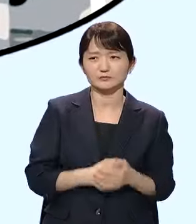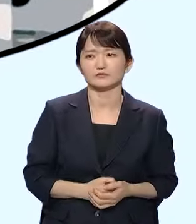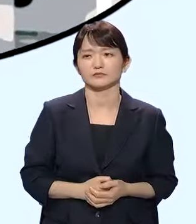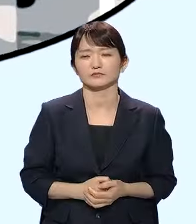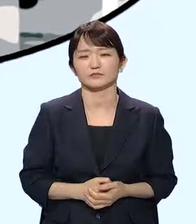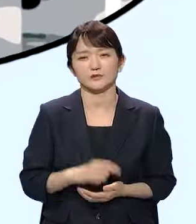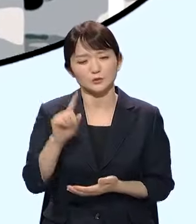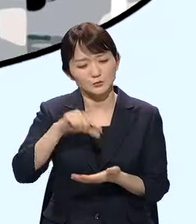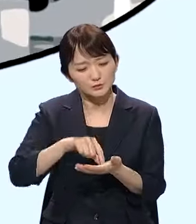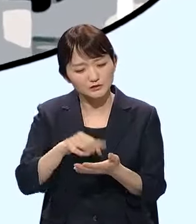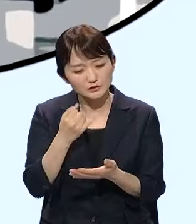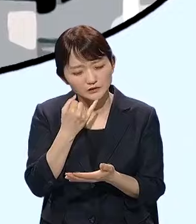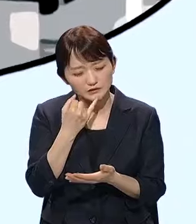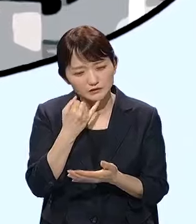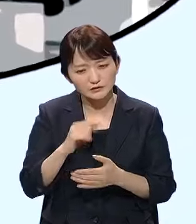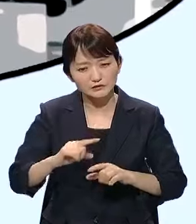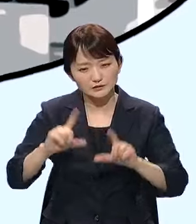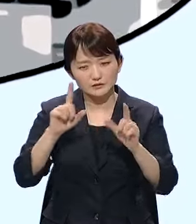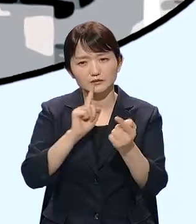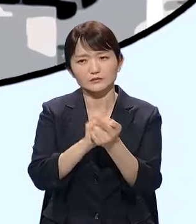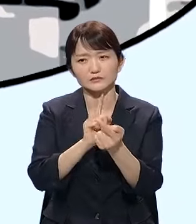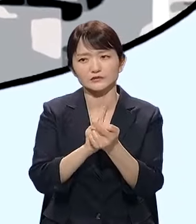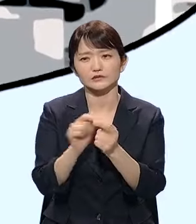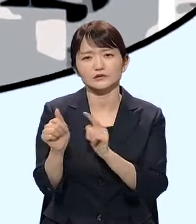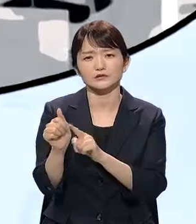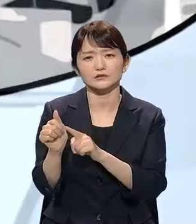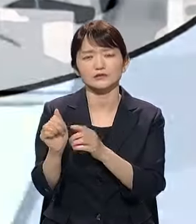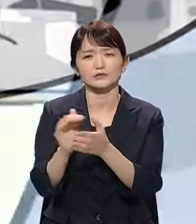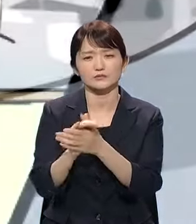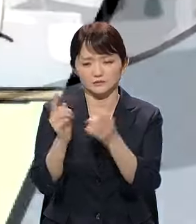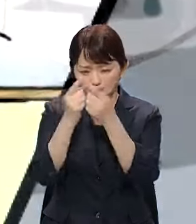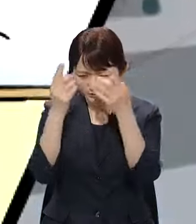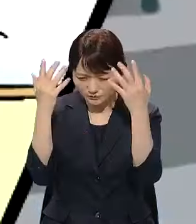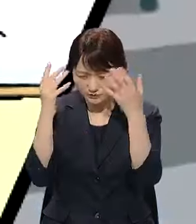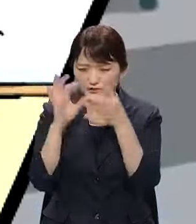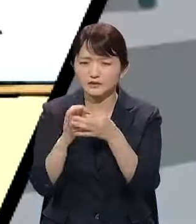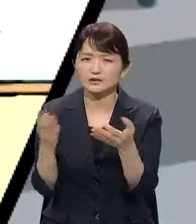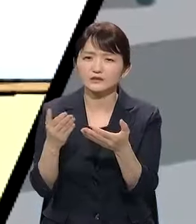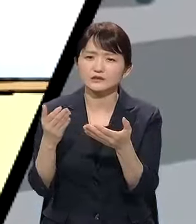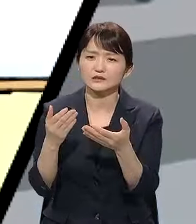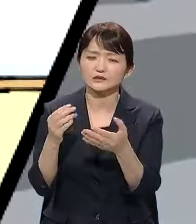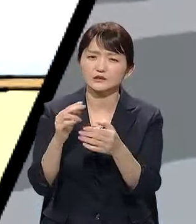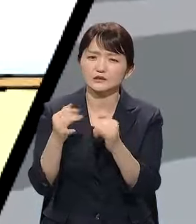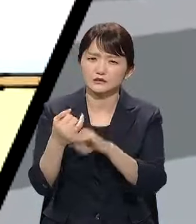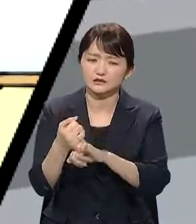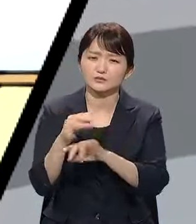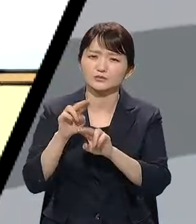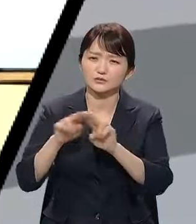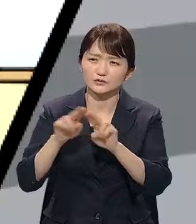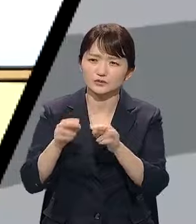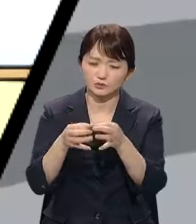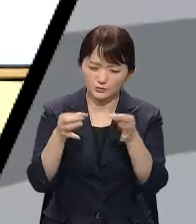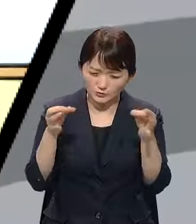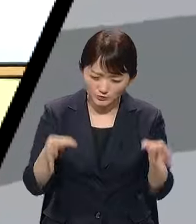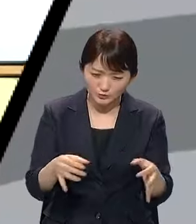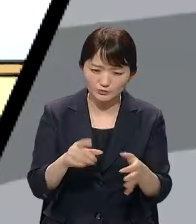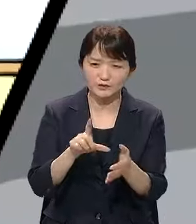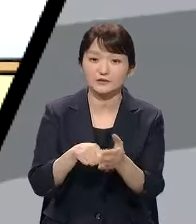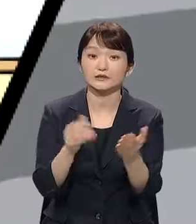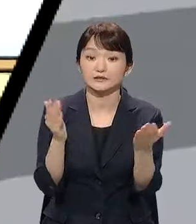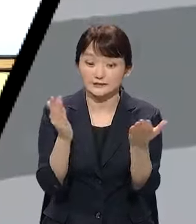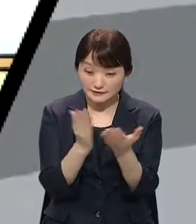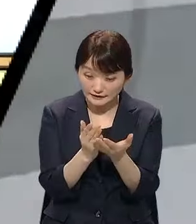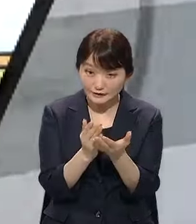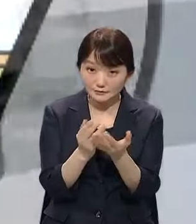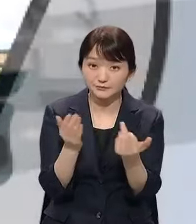날에 만날 때면 남자 친구가 학교와 관련한 일이 생겨서 자주 취소했다고 합니다 그러다가 최근 오랜만에 시간이 맞아서 제주도로